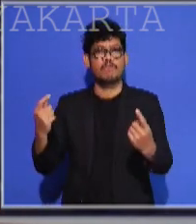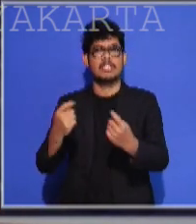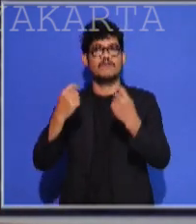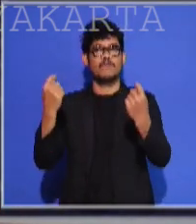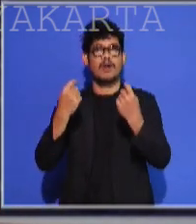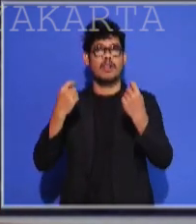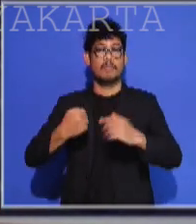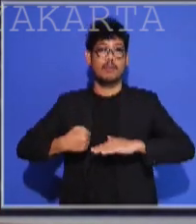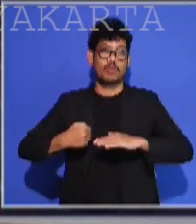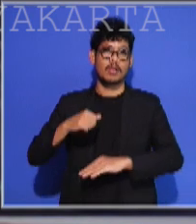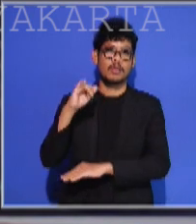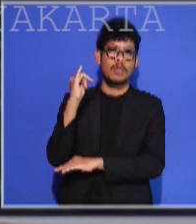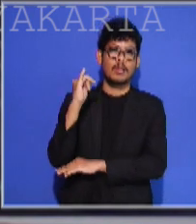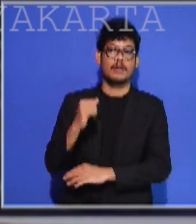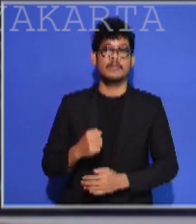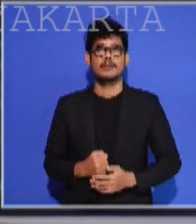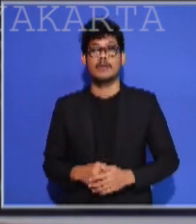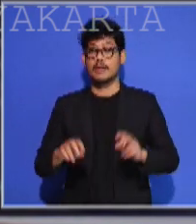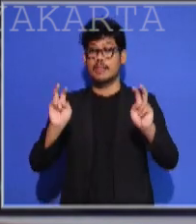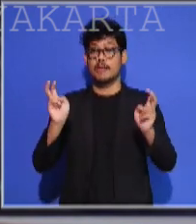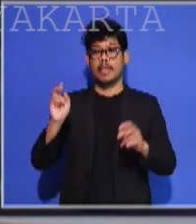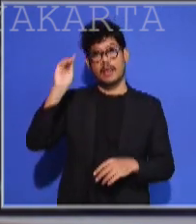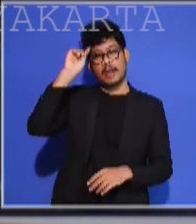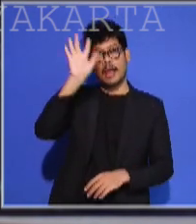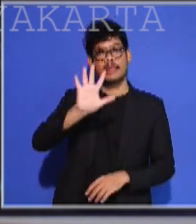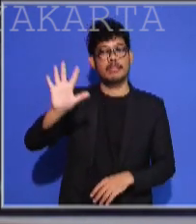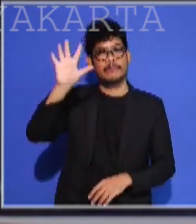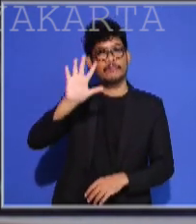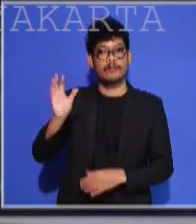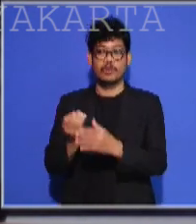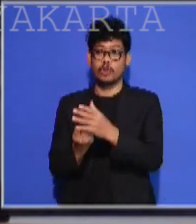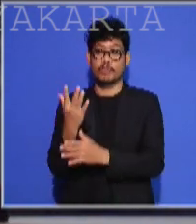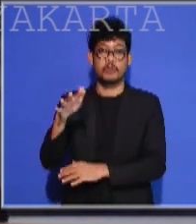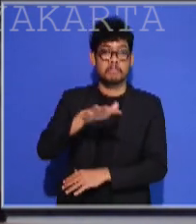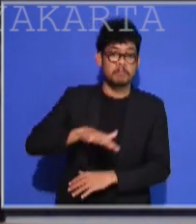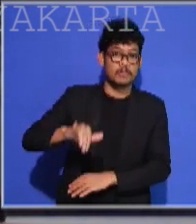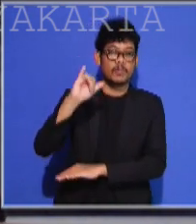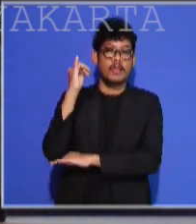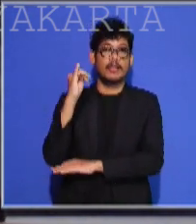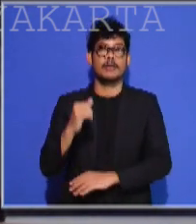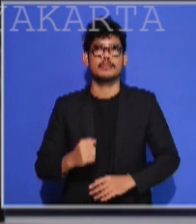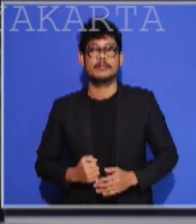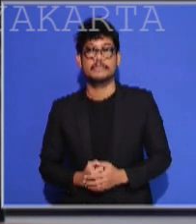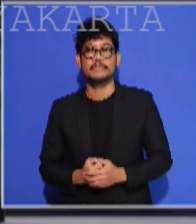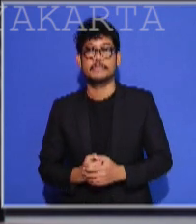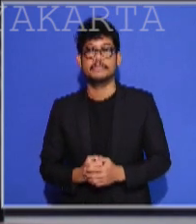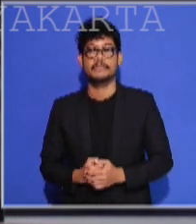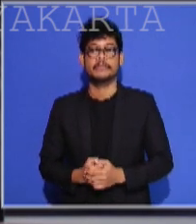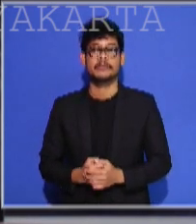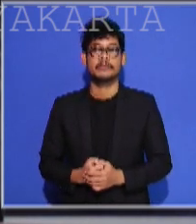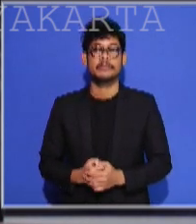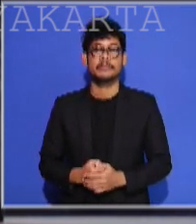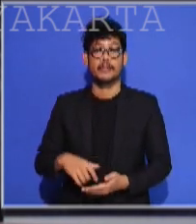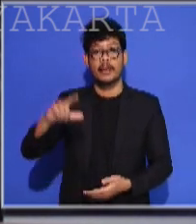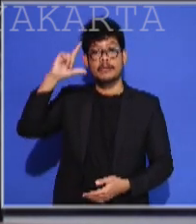2024 mengangkat tema kreativitas Jogja tumbuh dan berbudaya berbagai kegiatan digelar di bumi perkemahan Taman Tunas Wiguna Babarsari